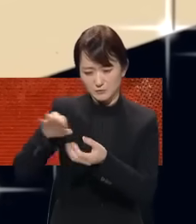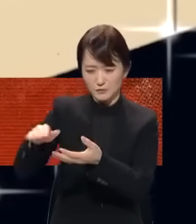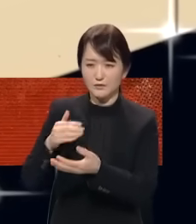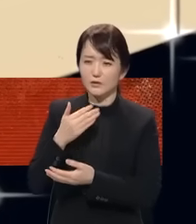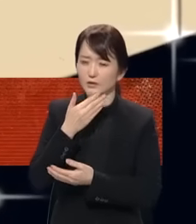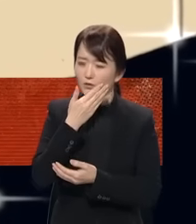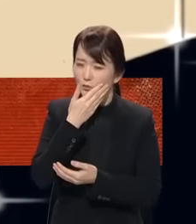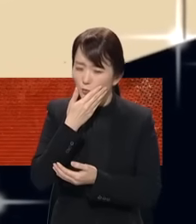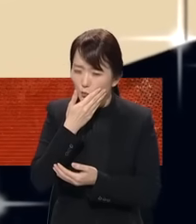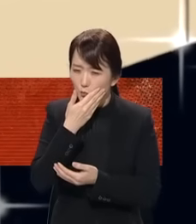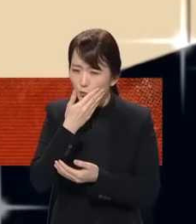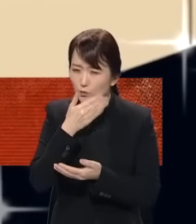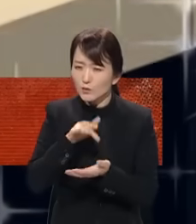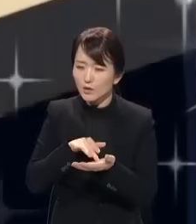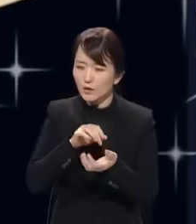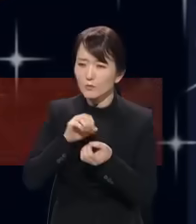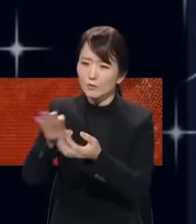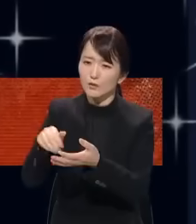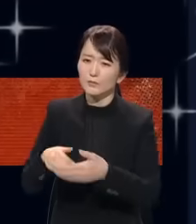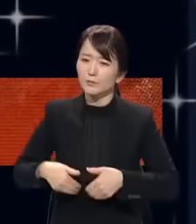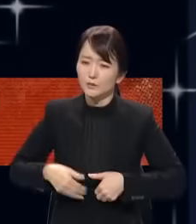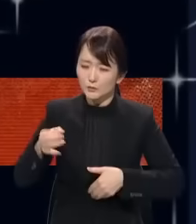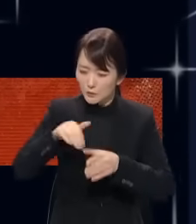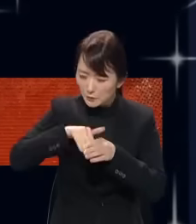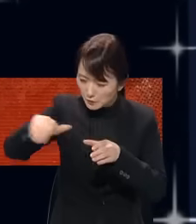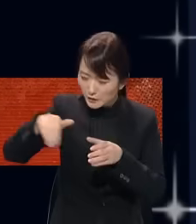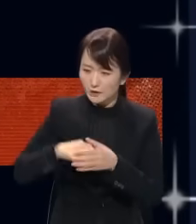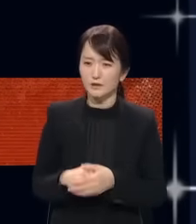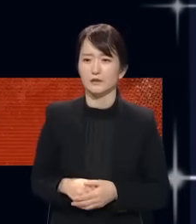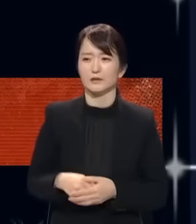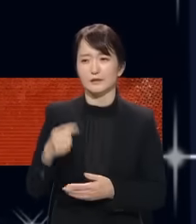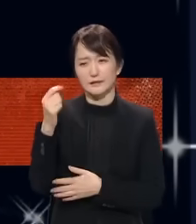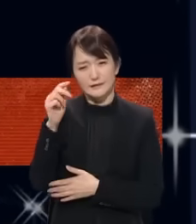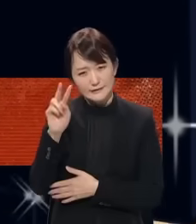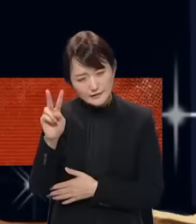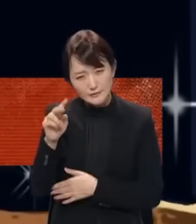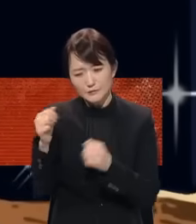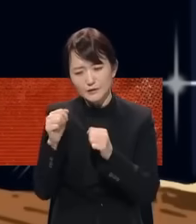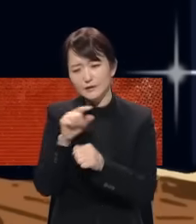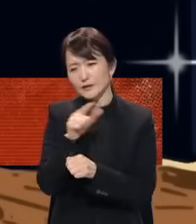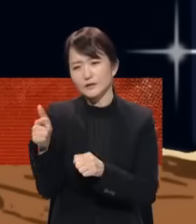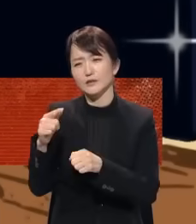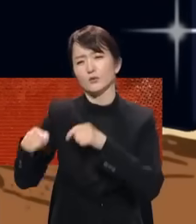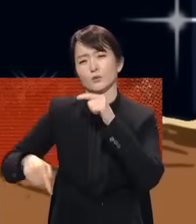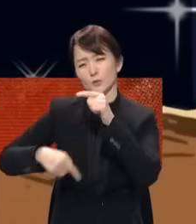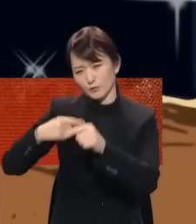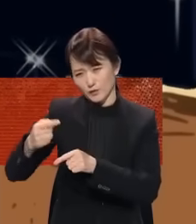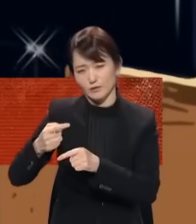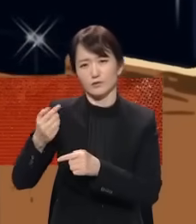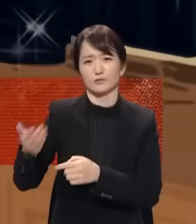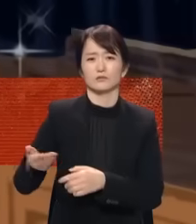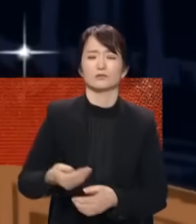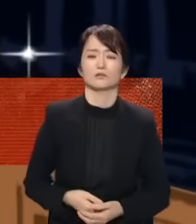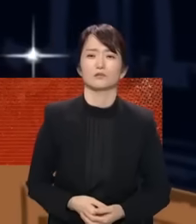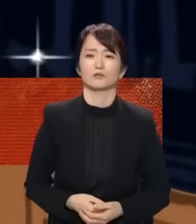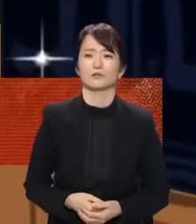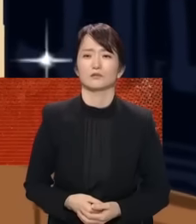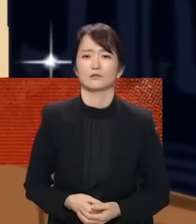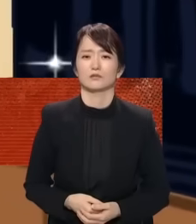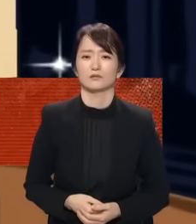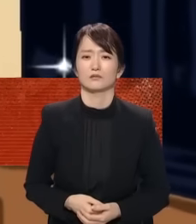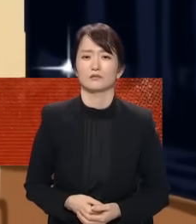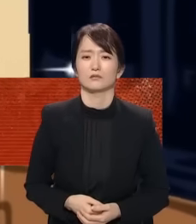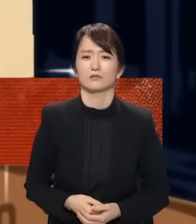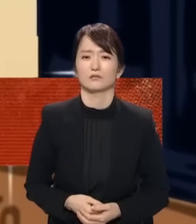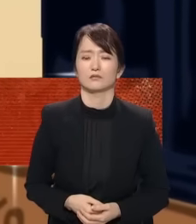보내고 용돈 드리고 그리고 뭐 심지어 가전제품도 막 그때 TV 냉장고 다 바꿔주고 막 이런 식이다 보니까 이거를